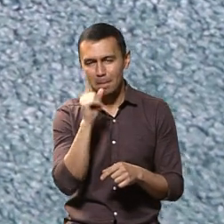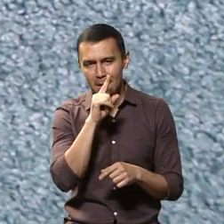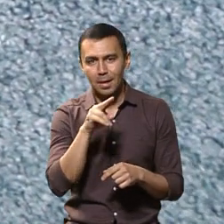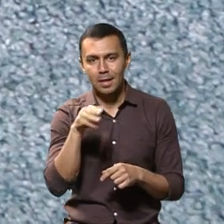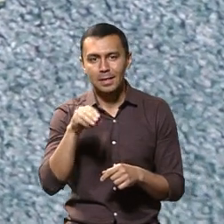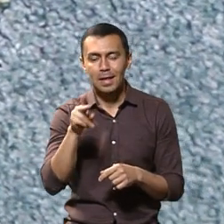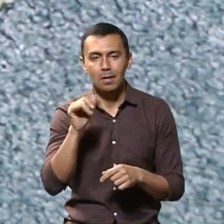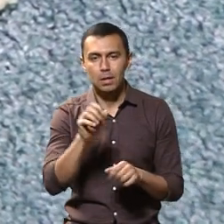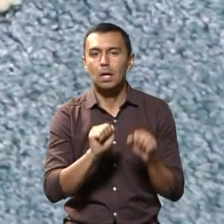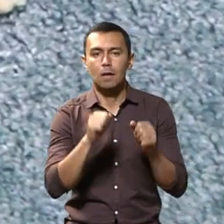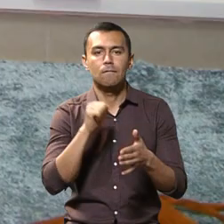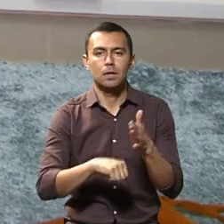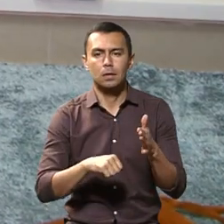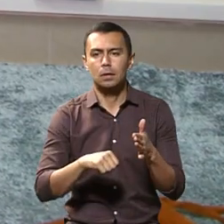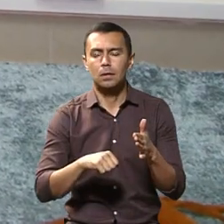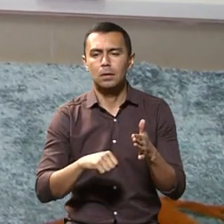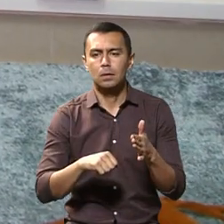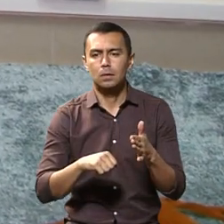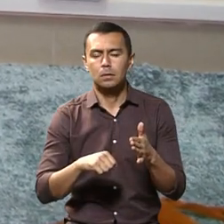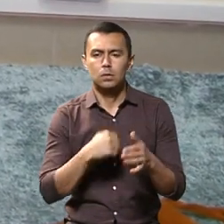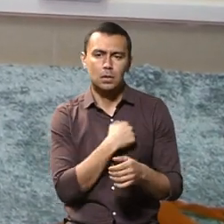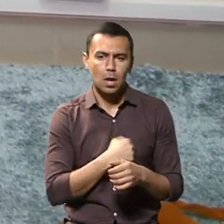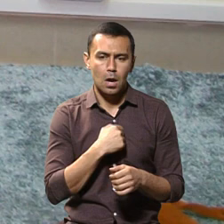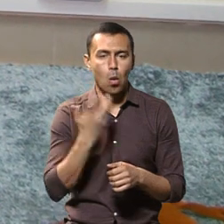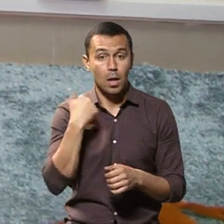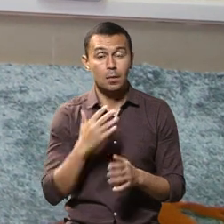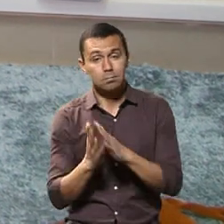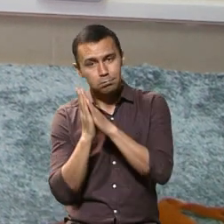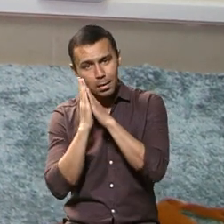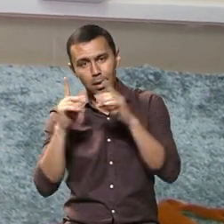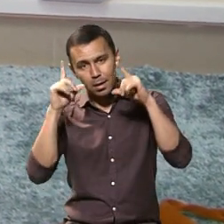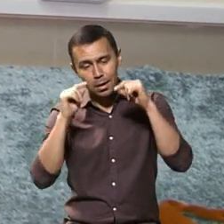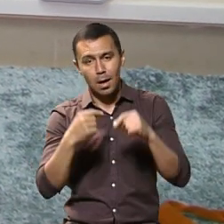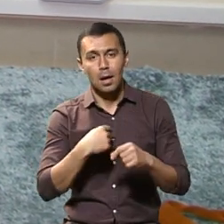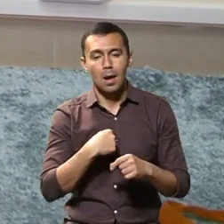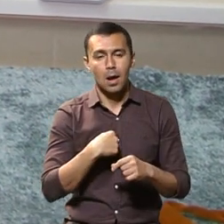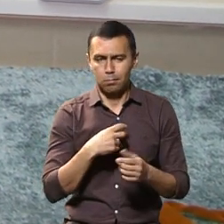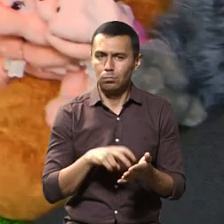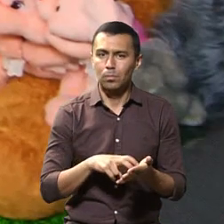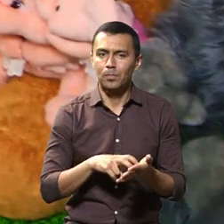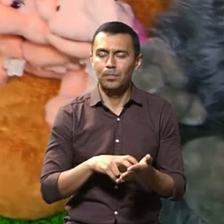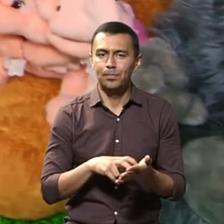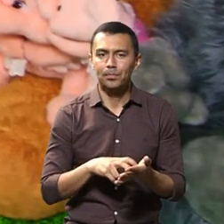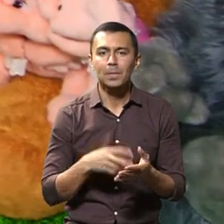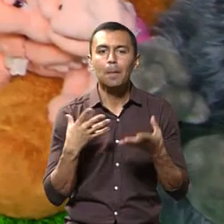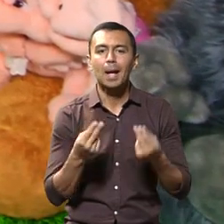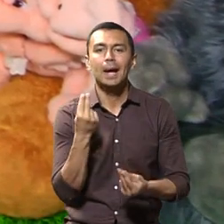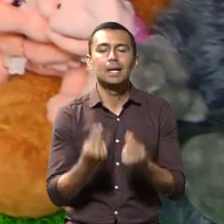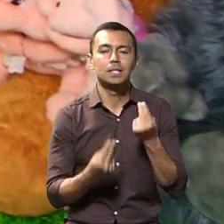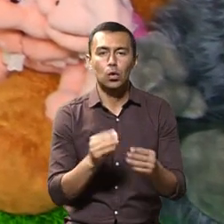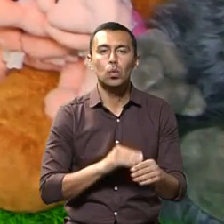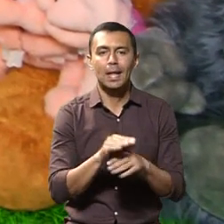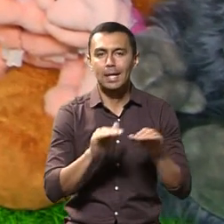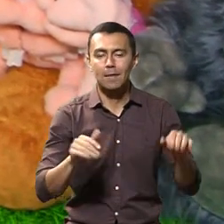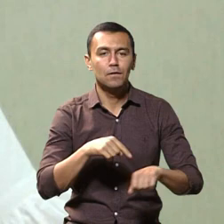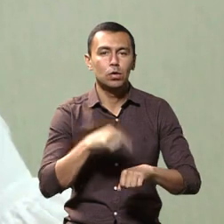Он меня защищает от монстров. Я коли спала, чуть-чуть я как-то боялась. М'яка іграшка додає